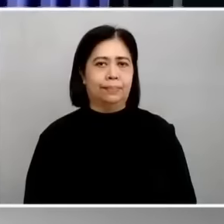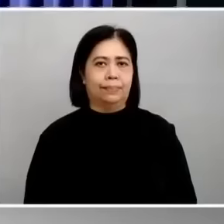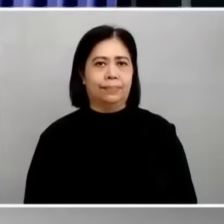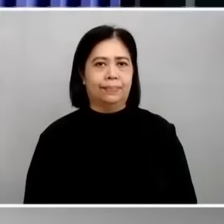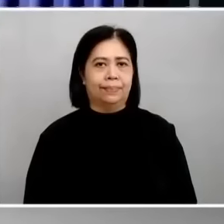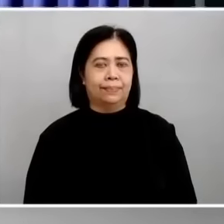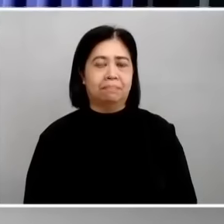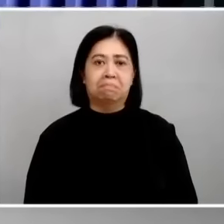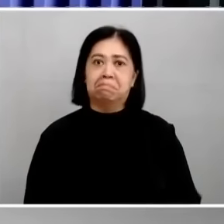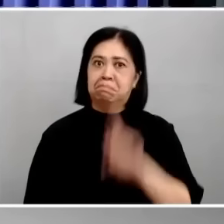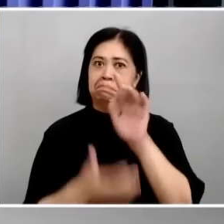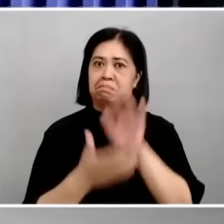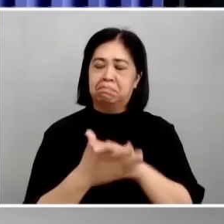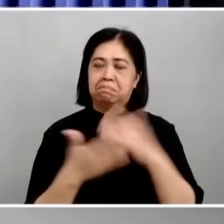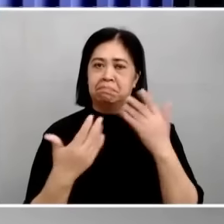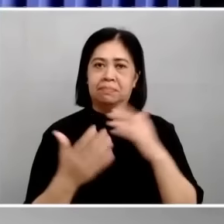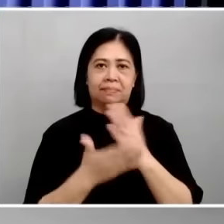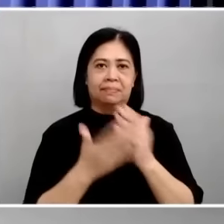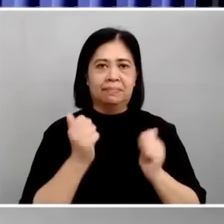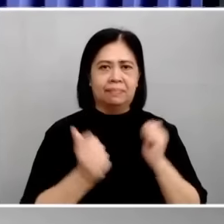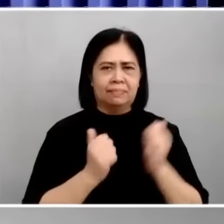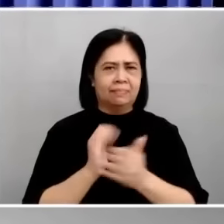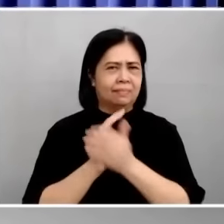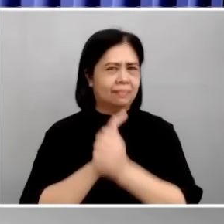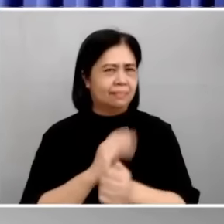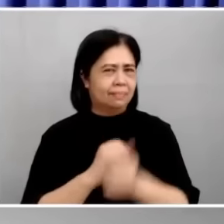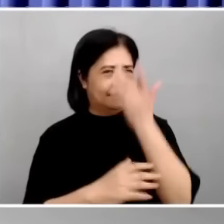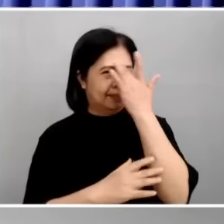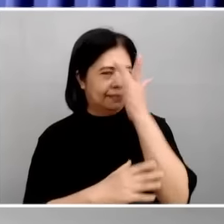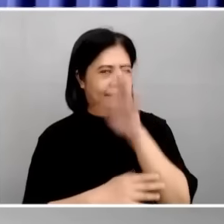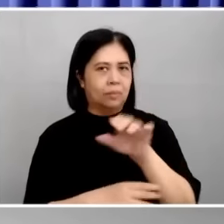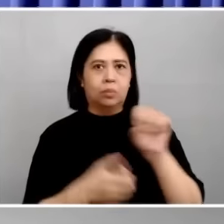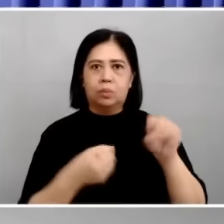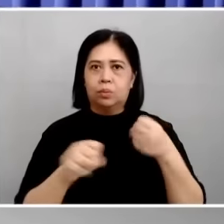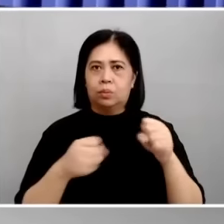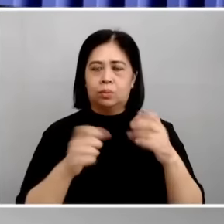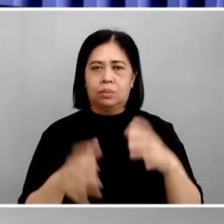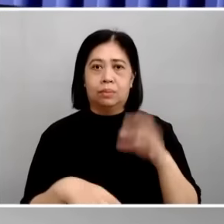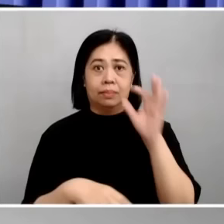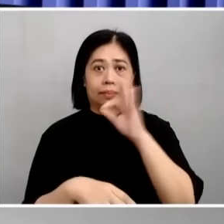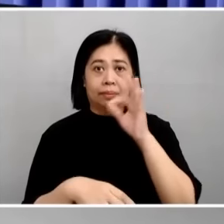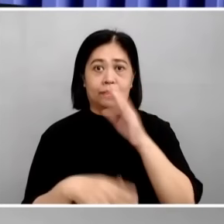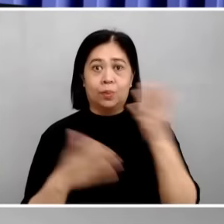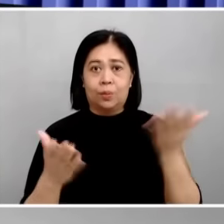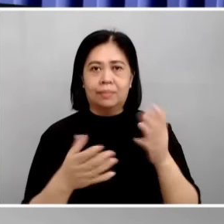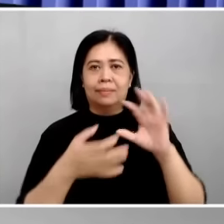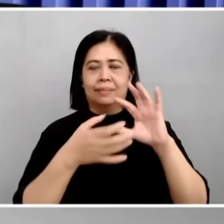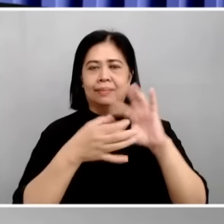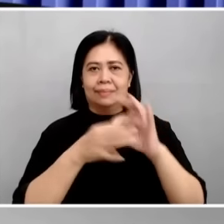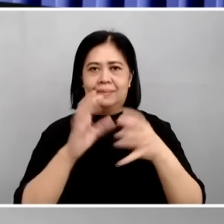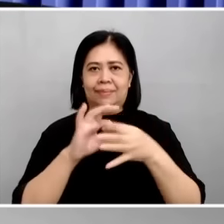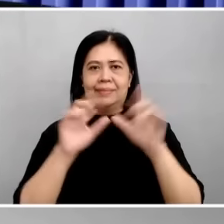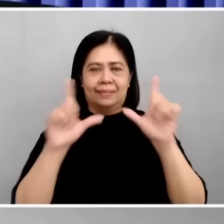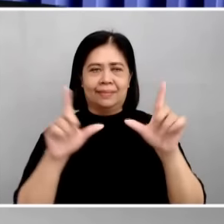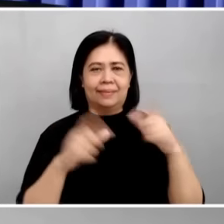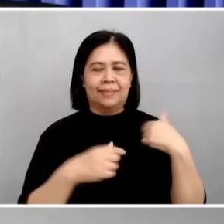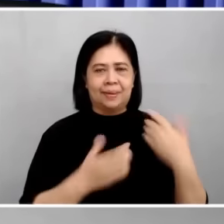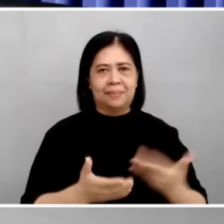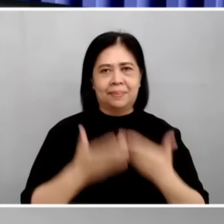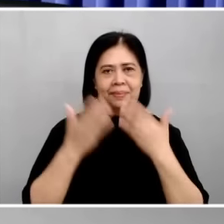Bilib na bilib ang ilang celebrity sa husay at galing ng mga atletang Pinoy sa Tokyo Olympics. May alay na kanta mag-asawang